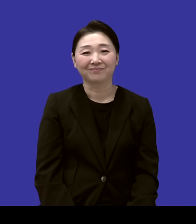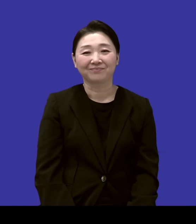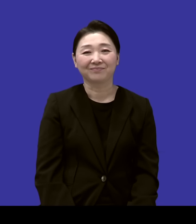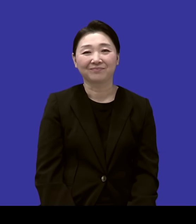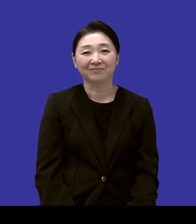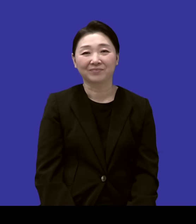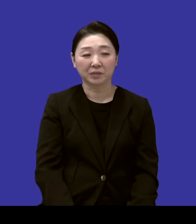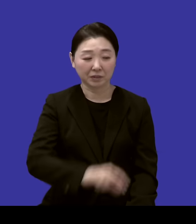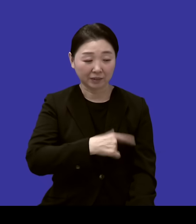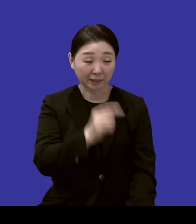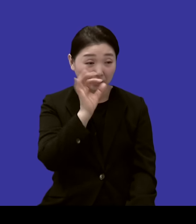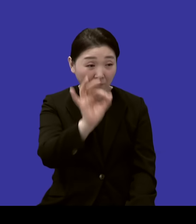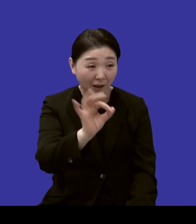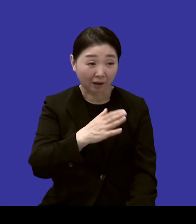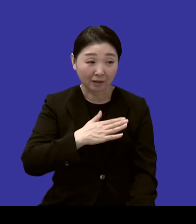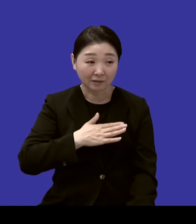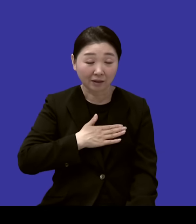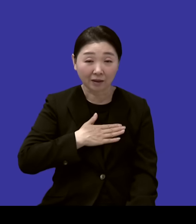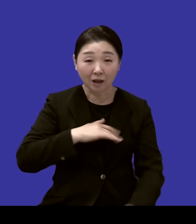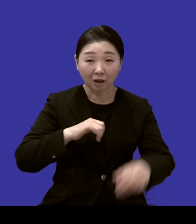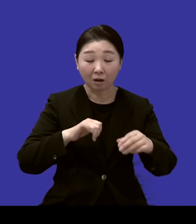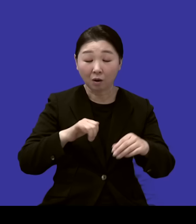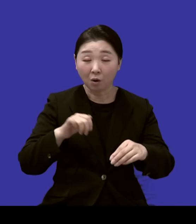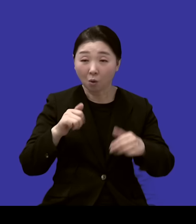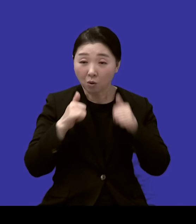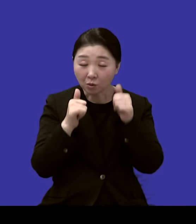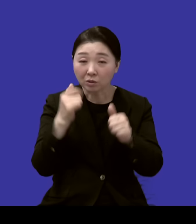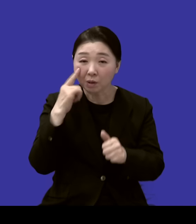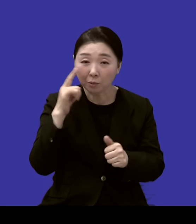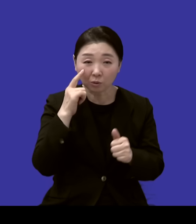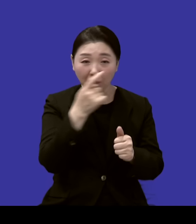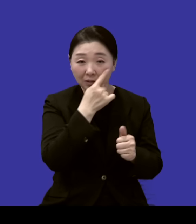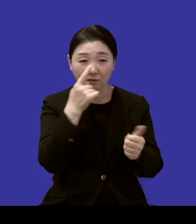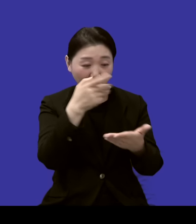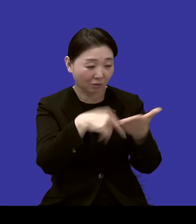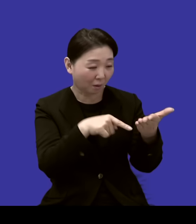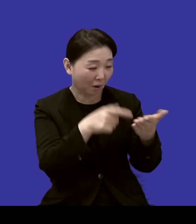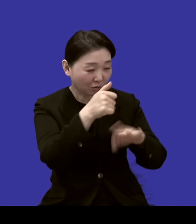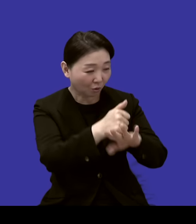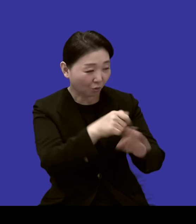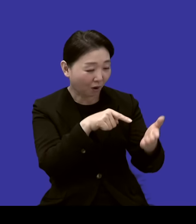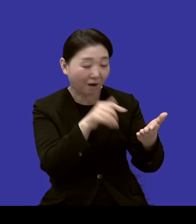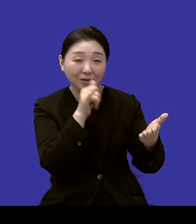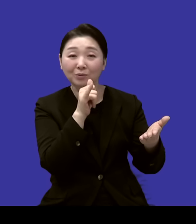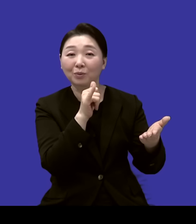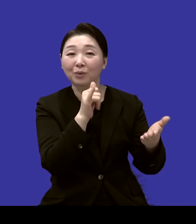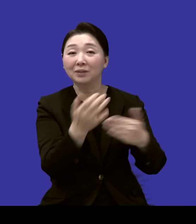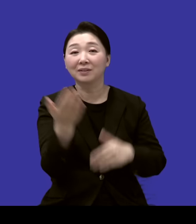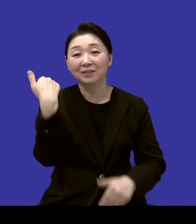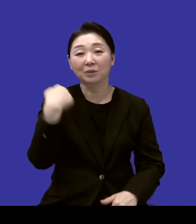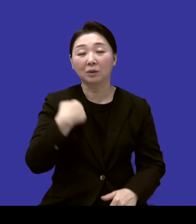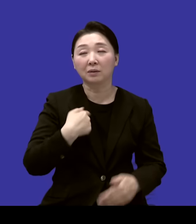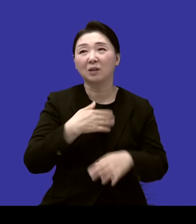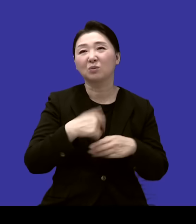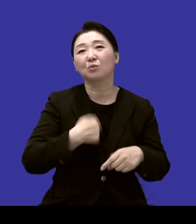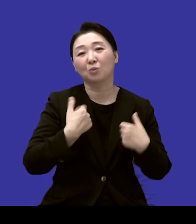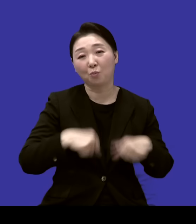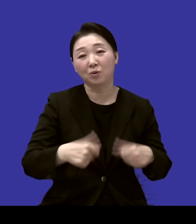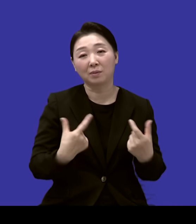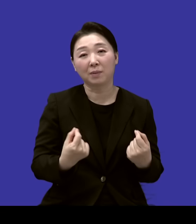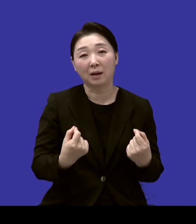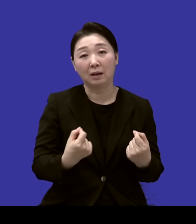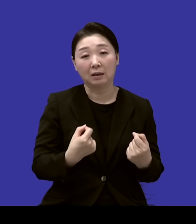그 자격증을 보면서 그래도 제가 움직이니까 뭔가 증거가 남는 거예요. 결과가 나오는 네, 거예요. 네. 그전에는 제가 자포자기 했잖아요. 예.